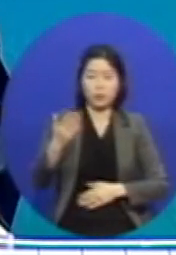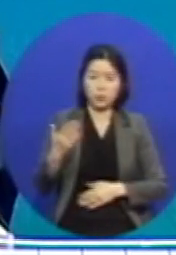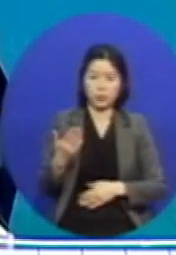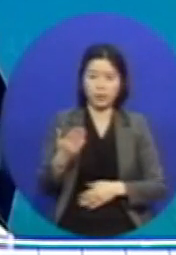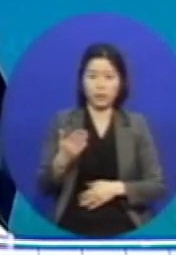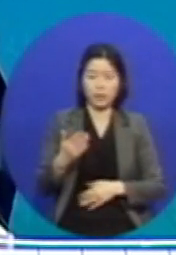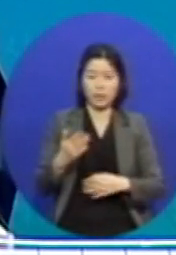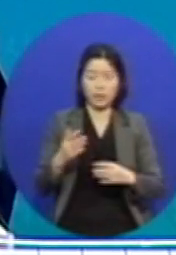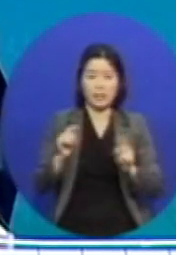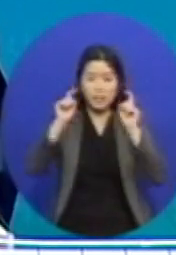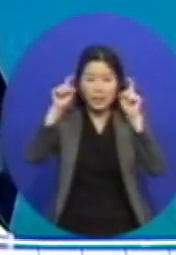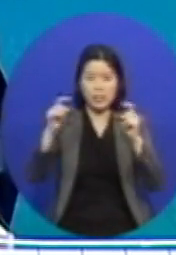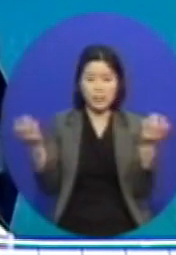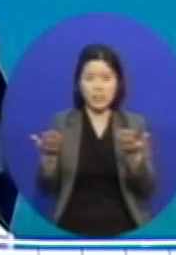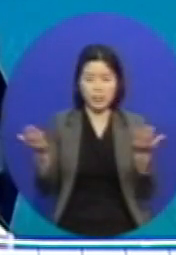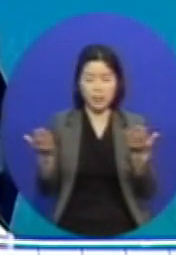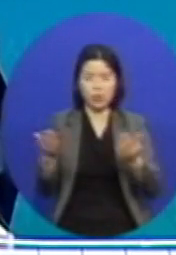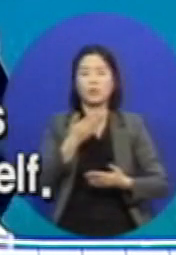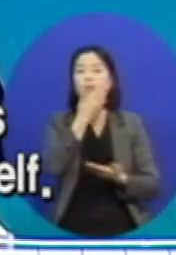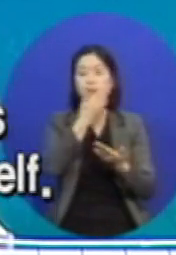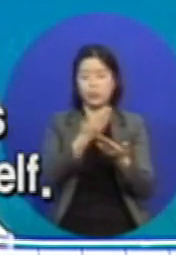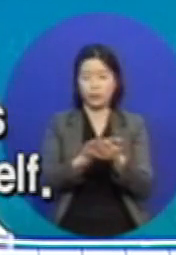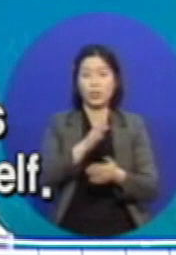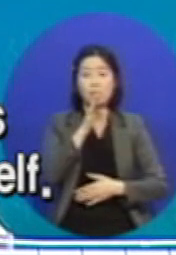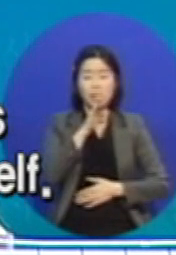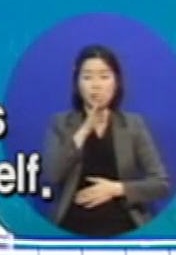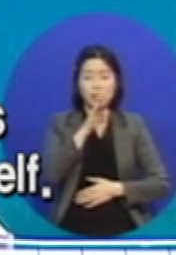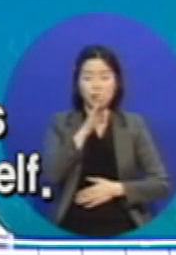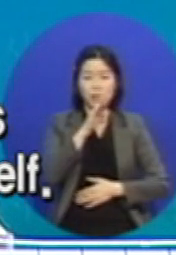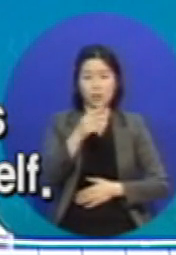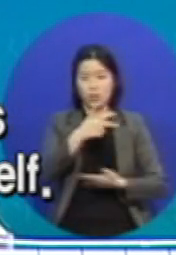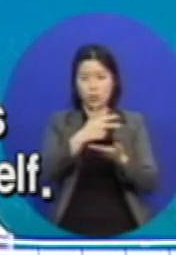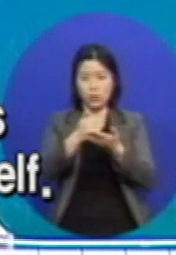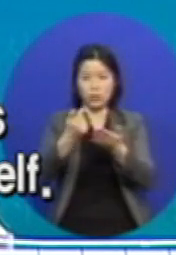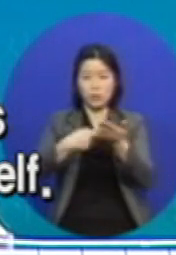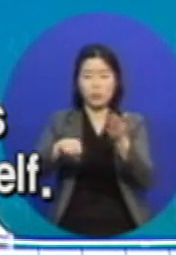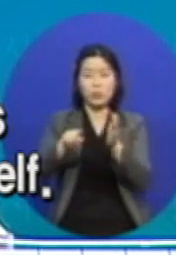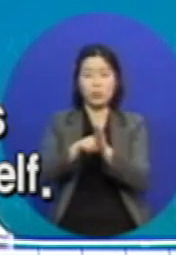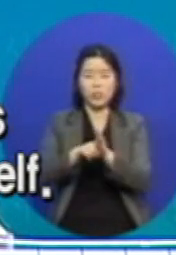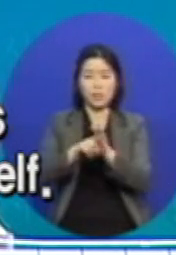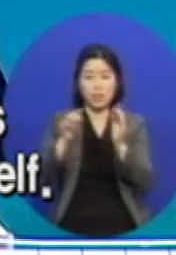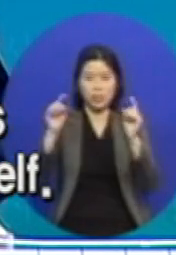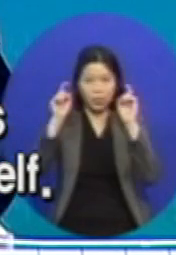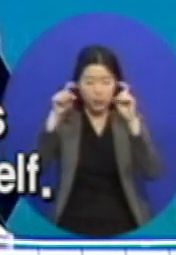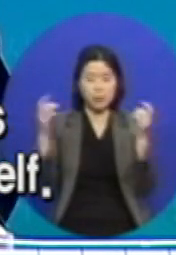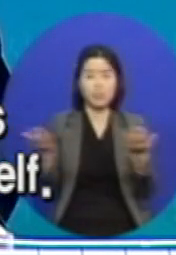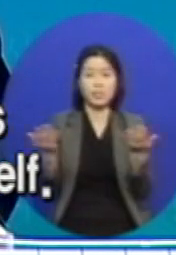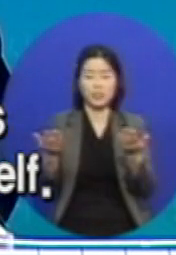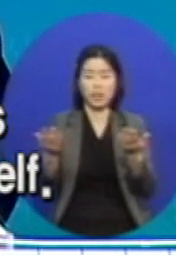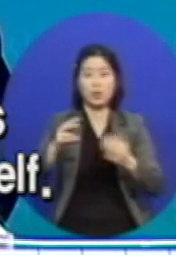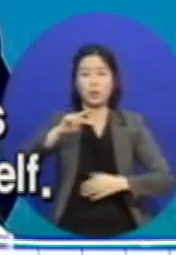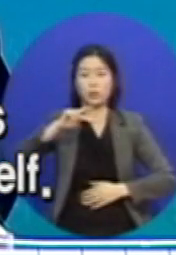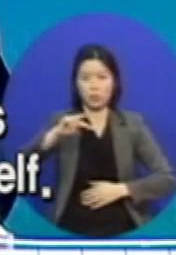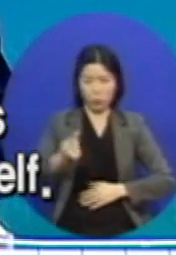사역 중요하죠 주님을 위한 사역 그것조차도